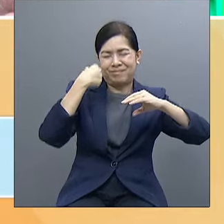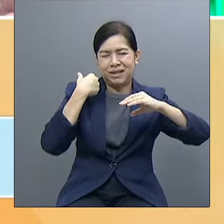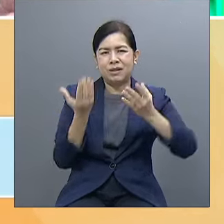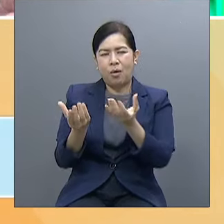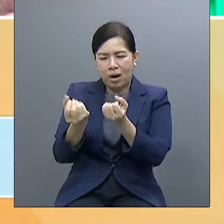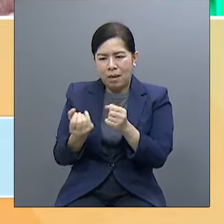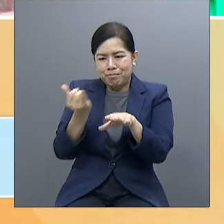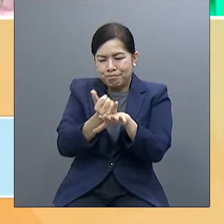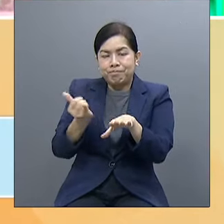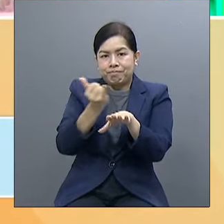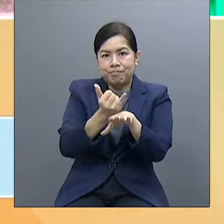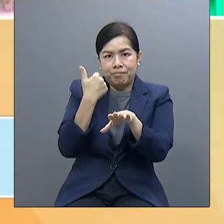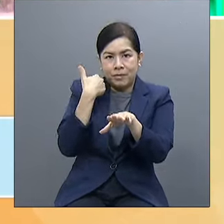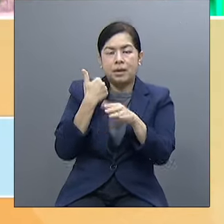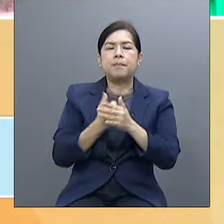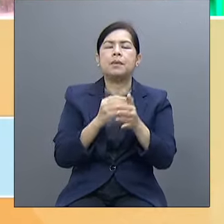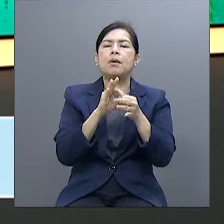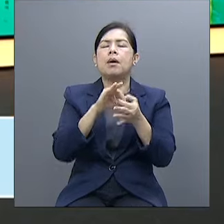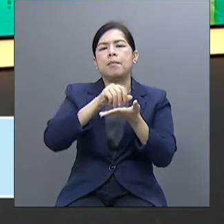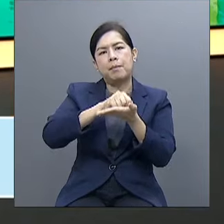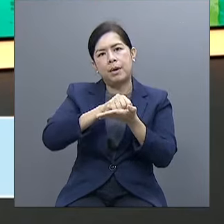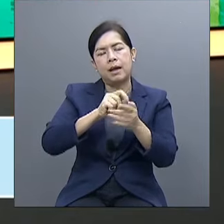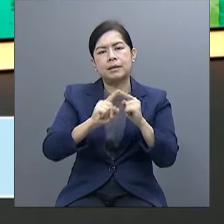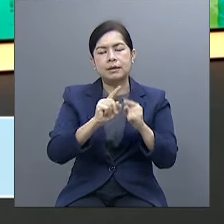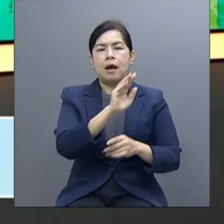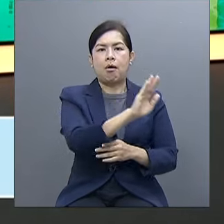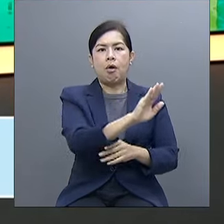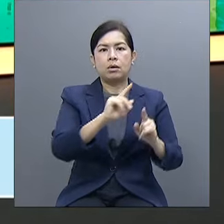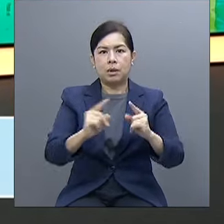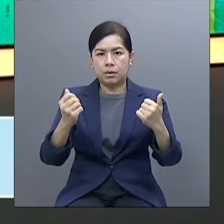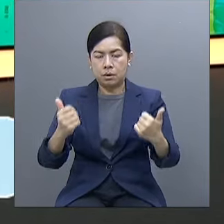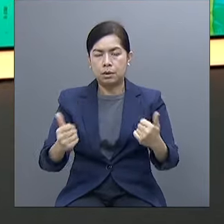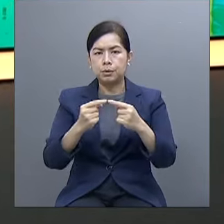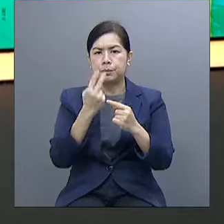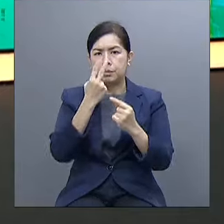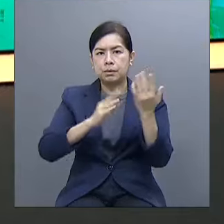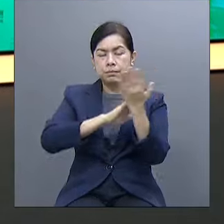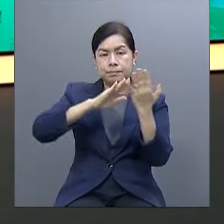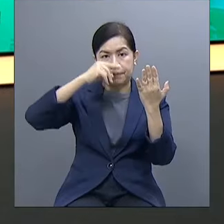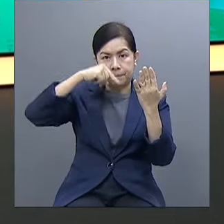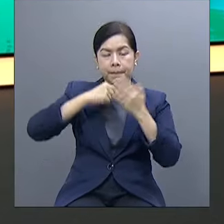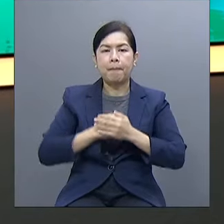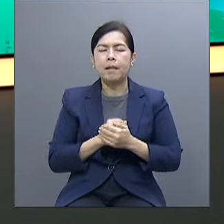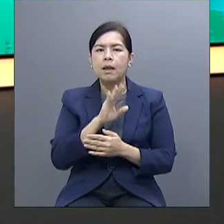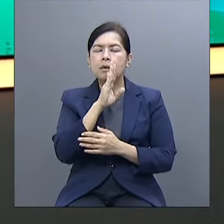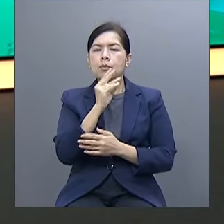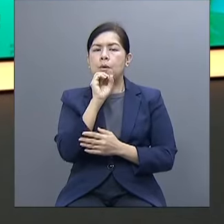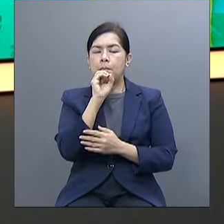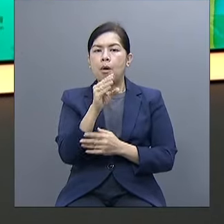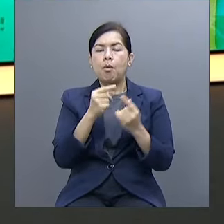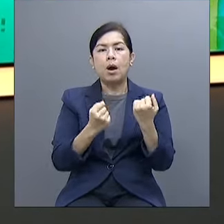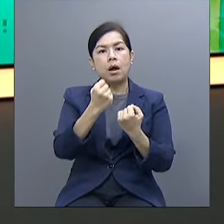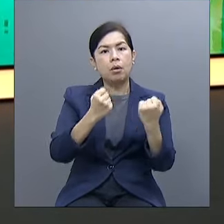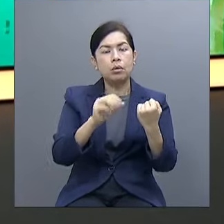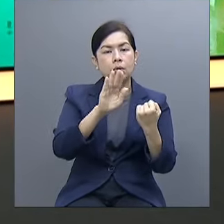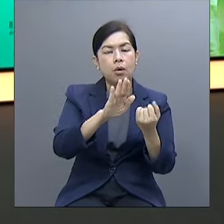การภายในรถเองนะคะแต่ทีเนี้ยถ้าสมมติย้อนกลับมาในประเทศไทยนะคะพี่ชมพู่อาจารย์ทั้งสองท่านว่าหนึ่งคือถ้าพูดคำว่ารถโรงเรียนใครเป็นคนจัดการรถ